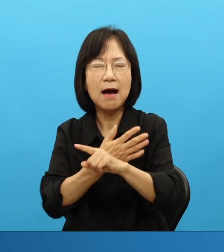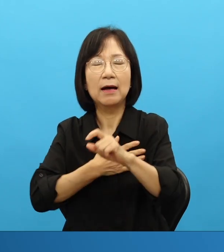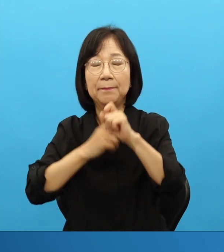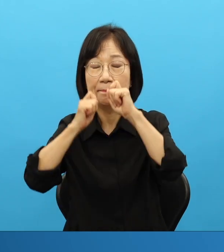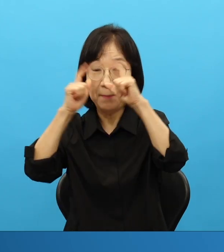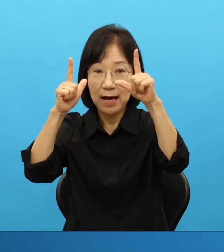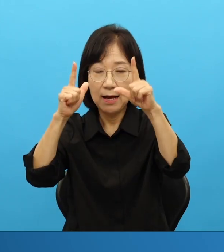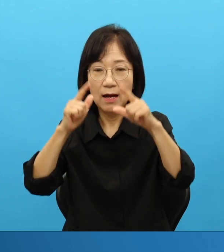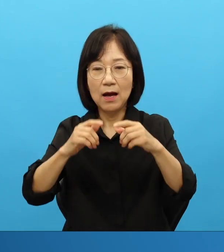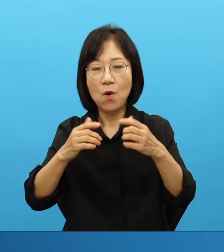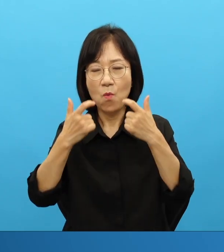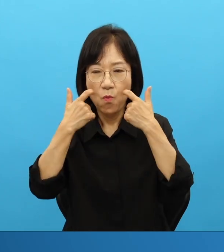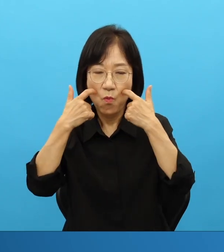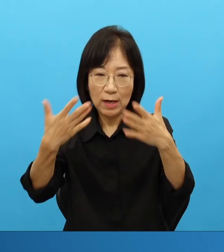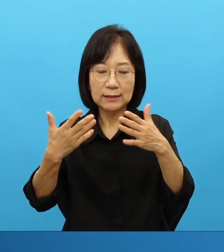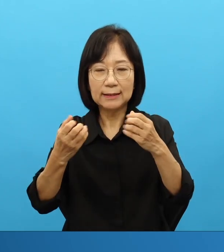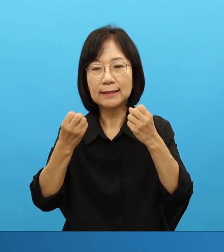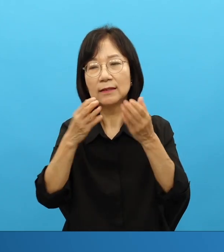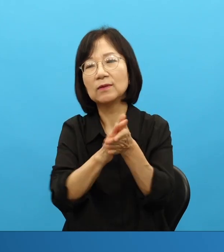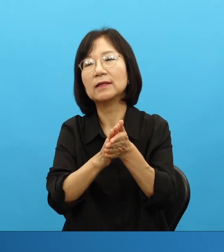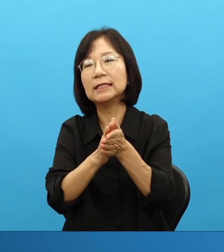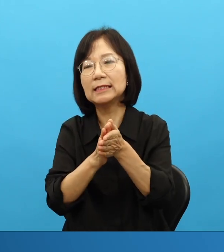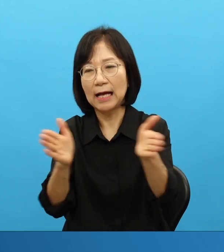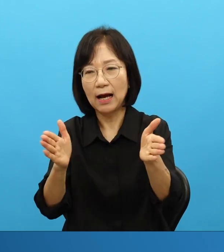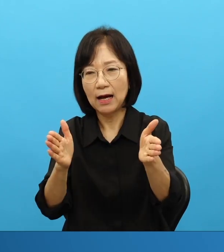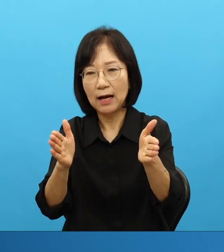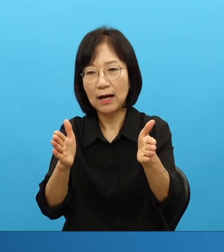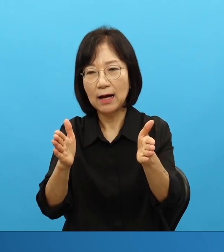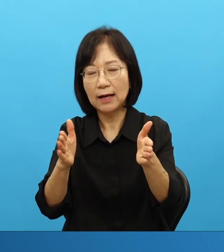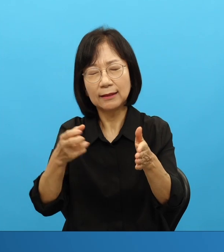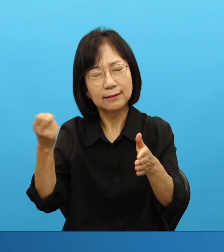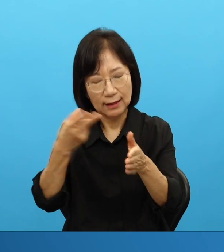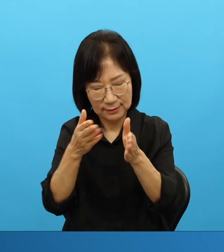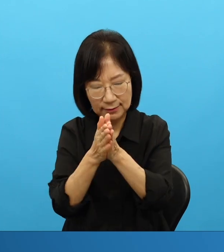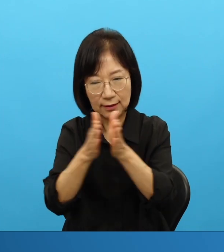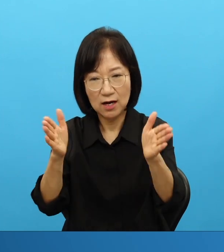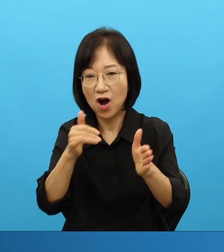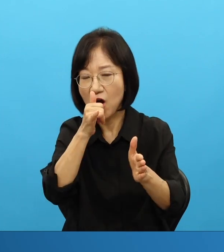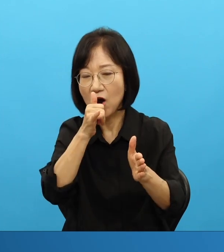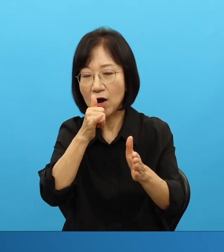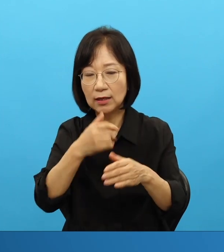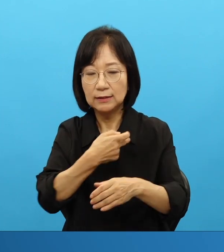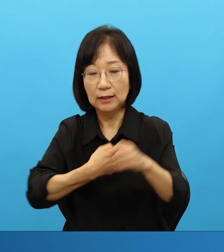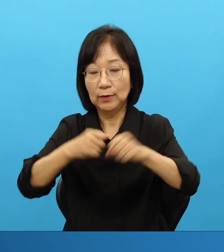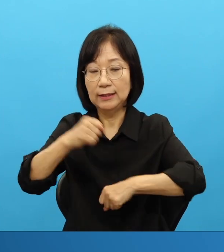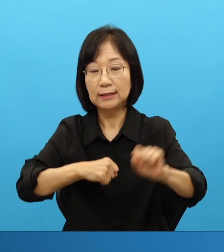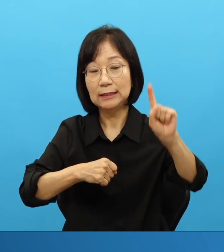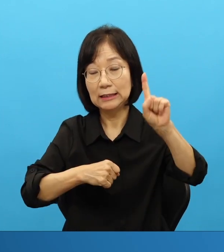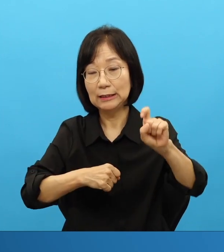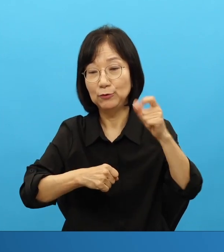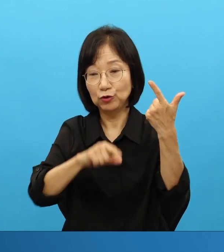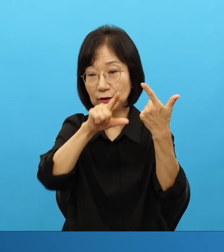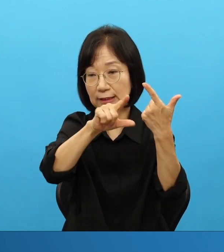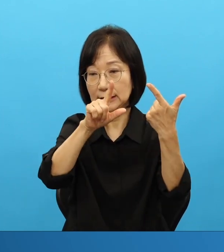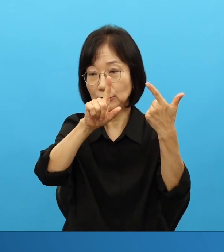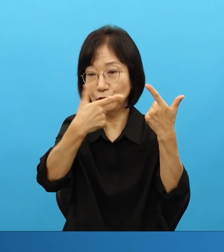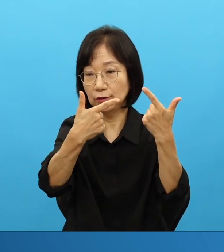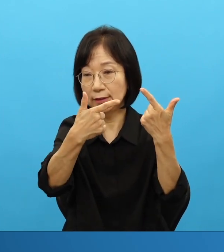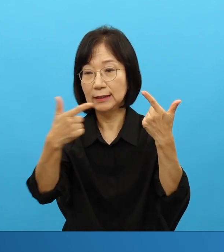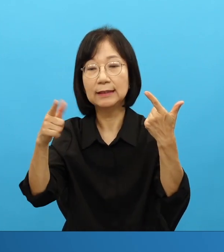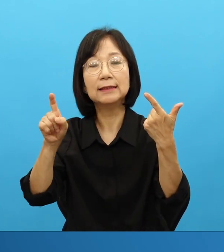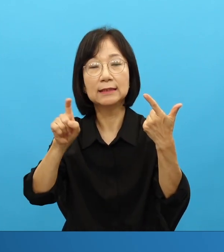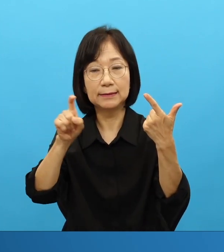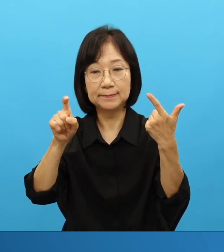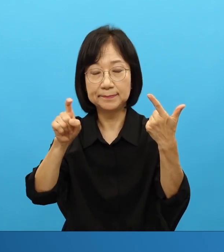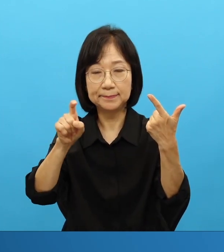give up or turn elsewhere. He began that sure prayer. 사도행전 16장 6절에서 10절입니다. And that's Acts chapter 그렇죠? 16, verses 6 to